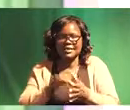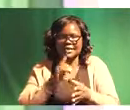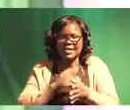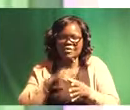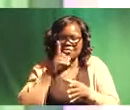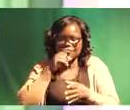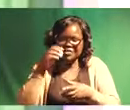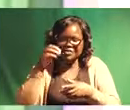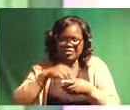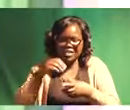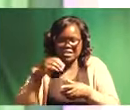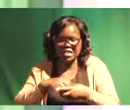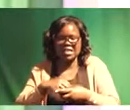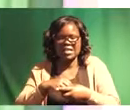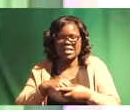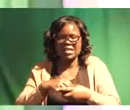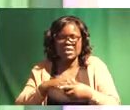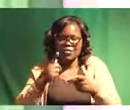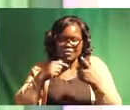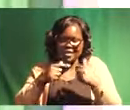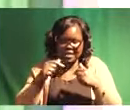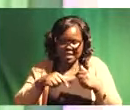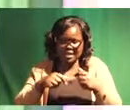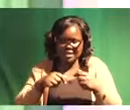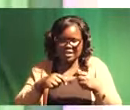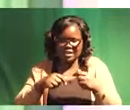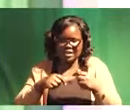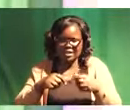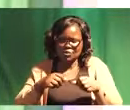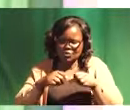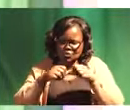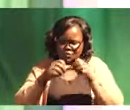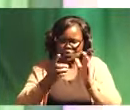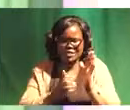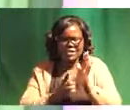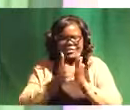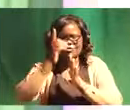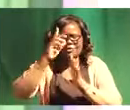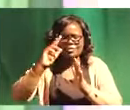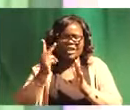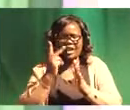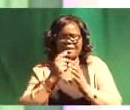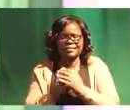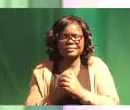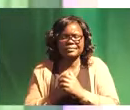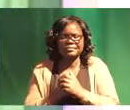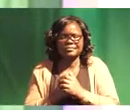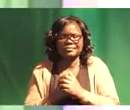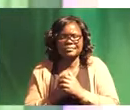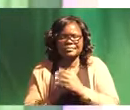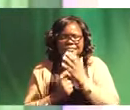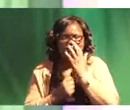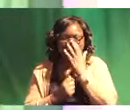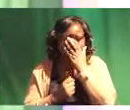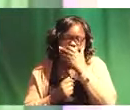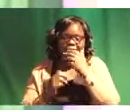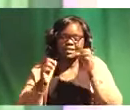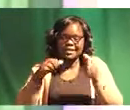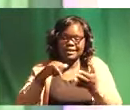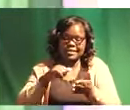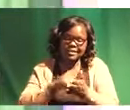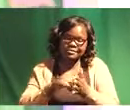tukimaliza uchaguzi tunakuja kuendesha mambo ya maendeleo ya Kenya. Si tulikubaliana